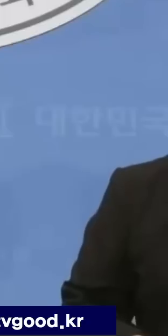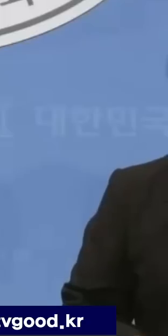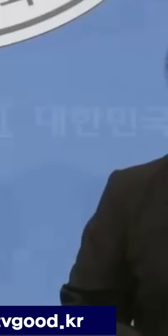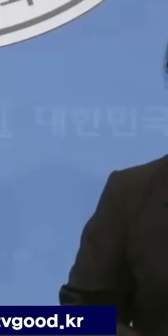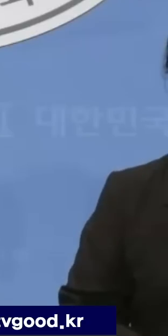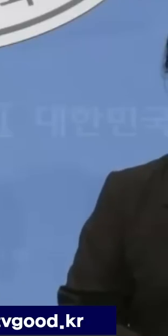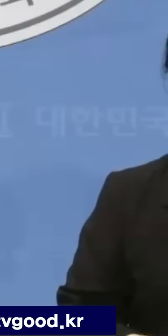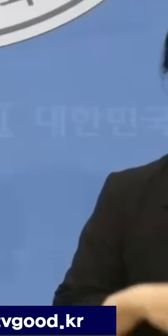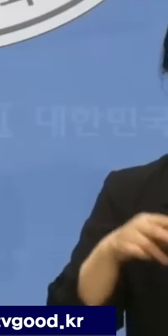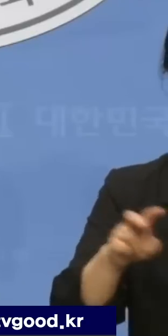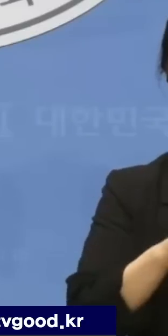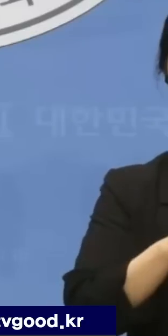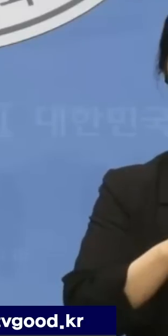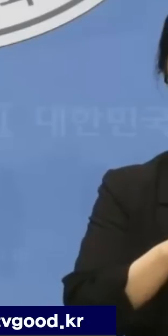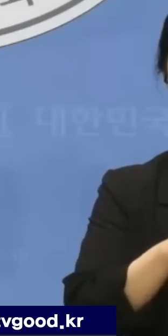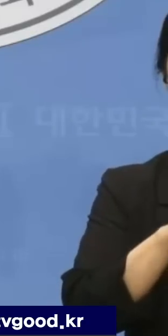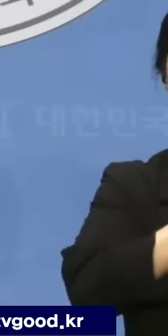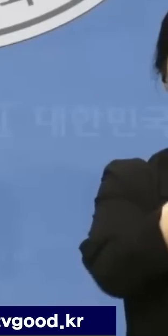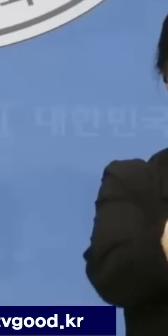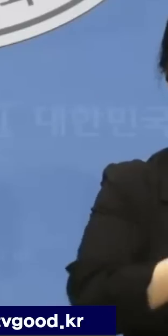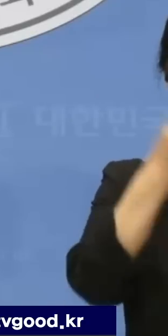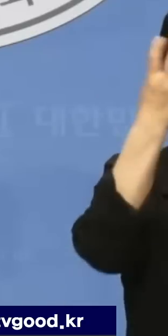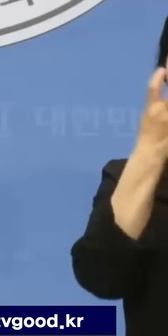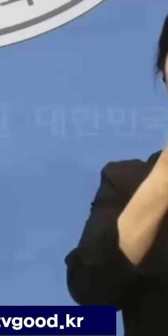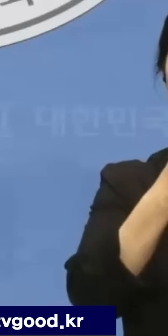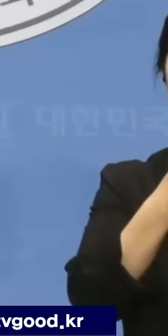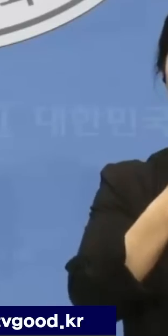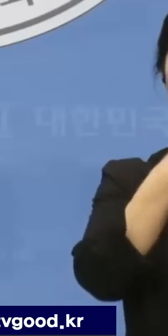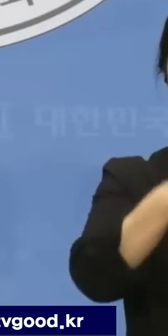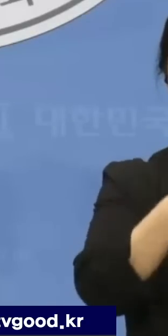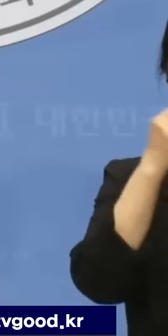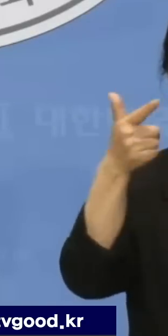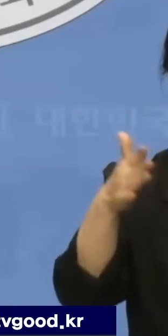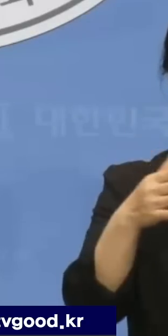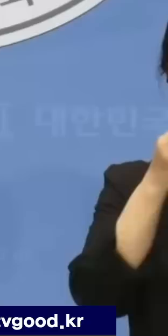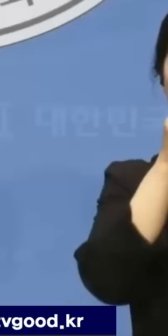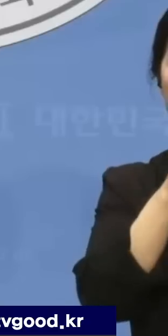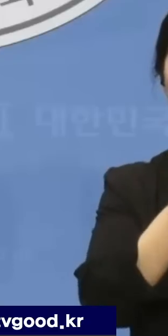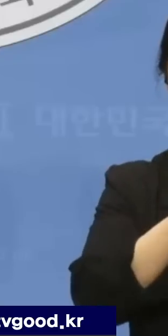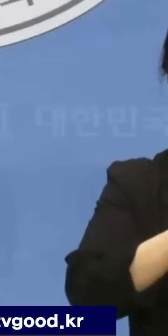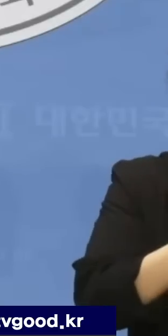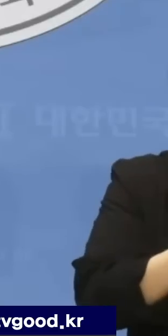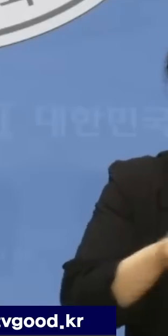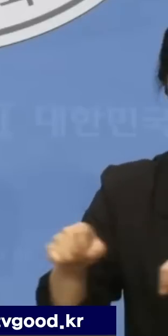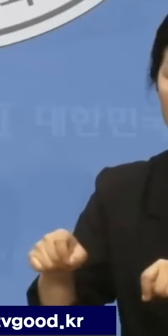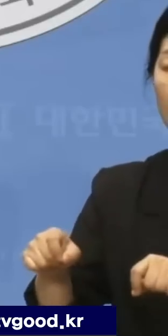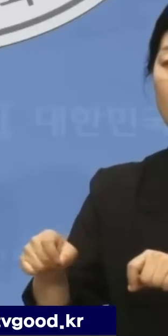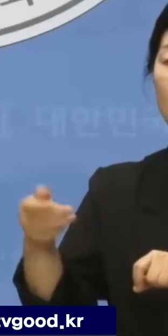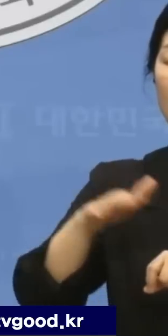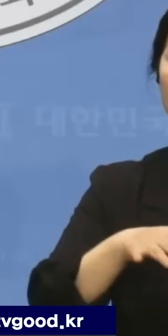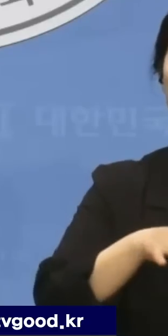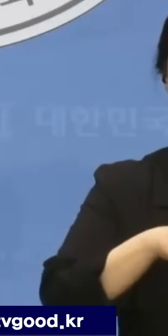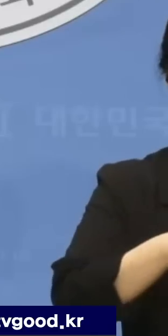50억 클럽 수사는 1년 반이 넘도록 뭉개던 검찰이 전간 예우의 기회 앞에서는 정광석화